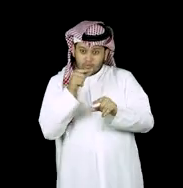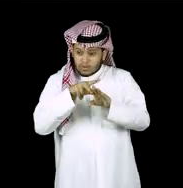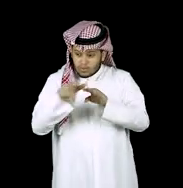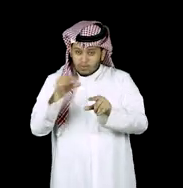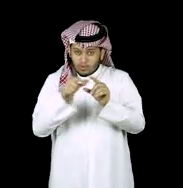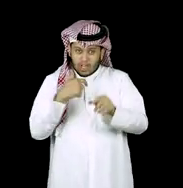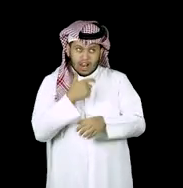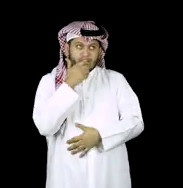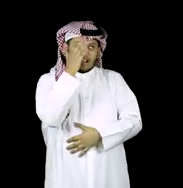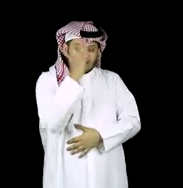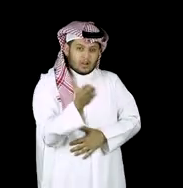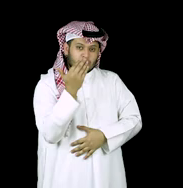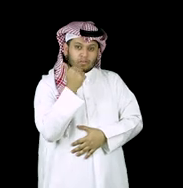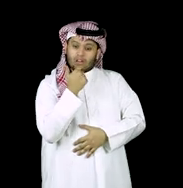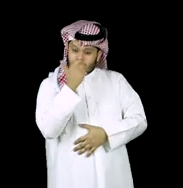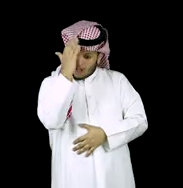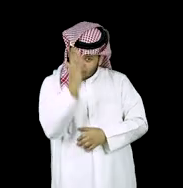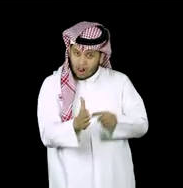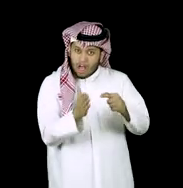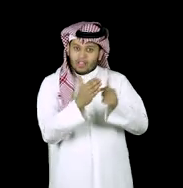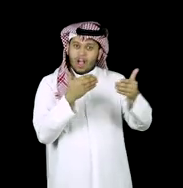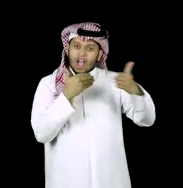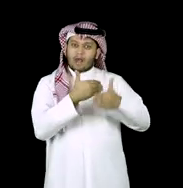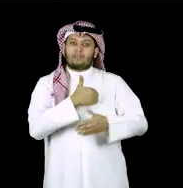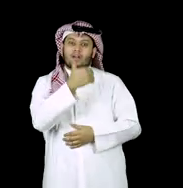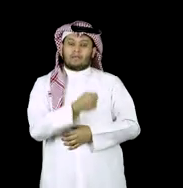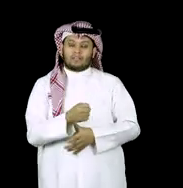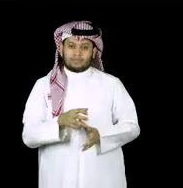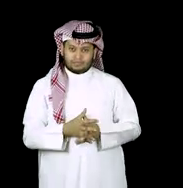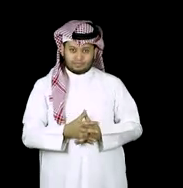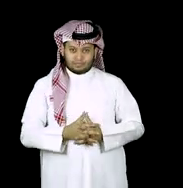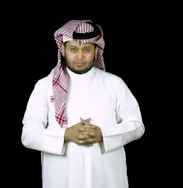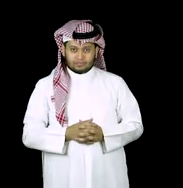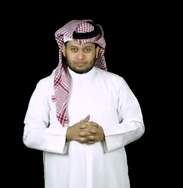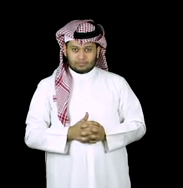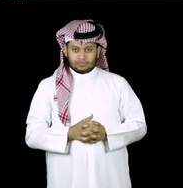ألا تعدلوا اعدلوا هو أقرب للتقوى.